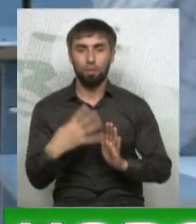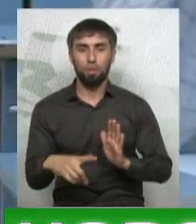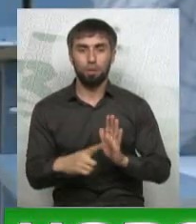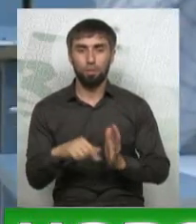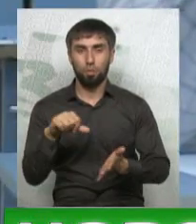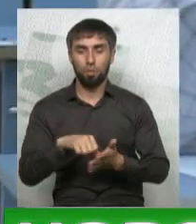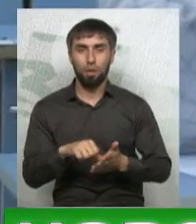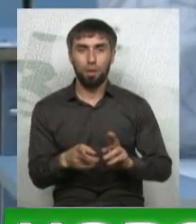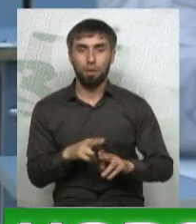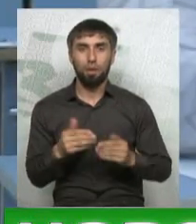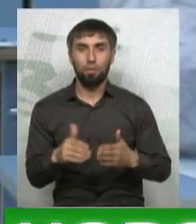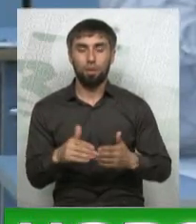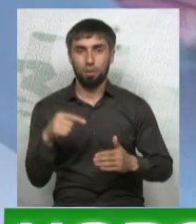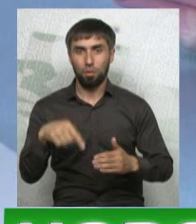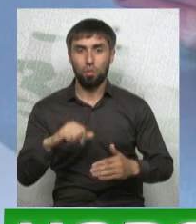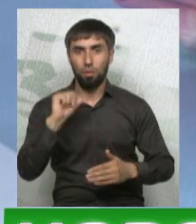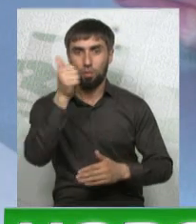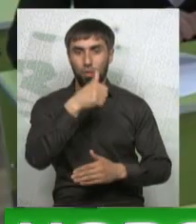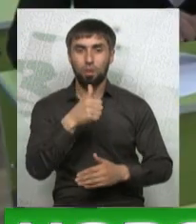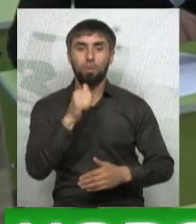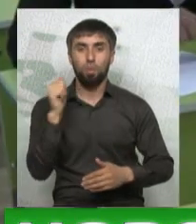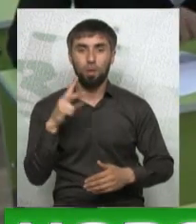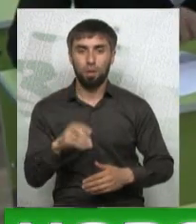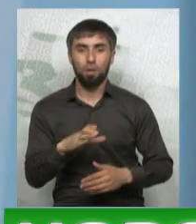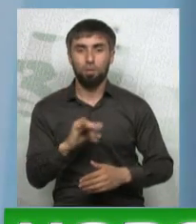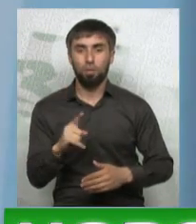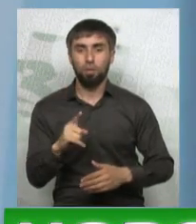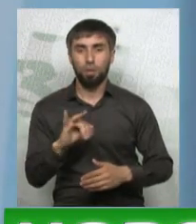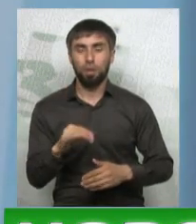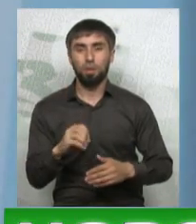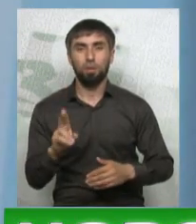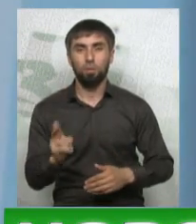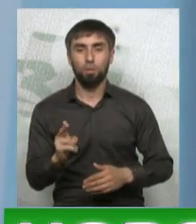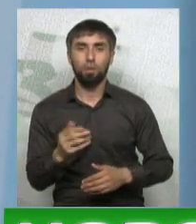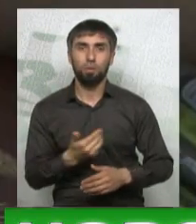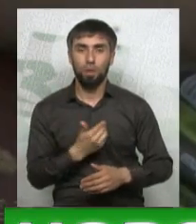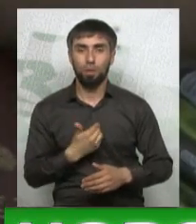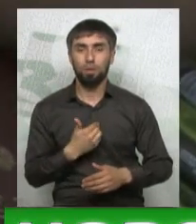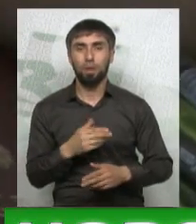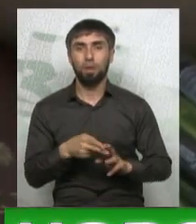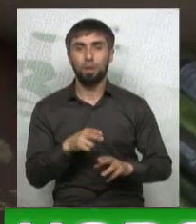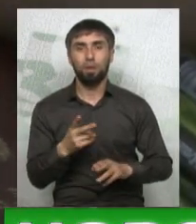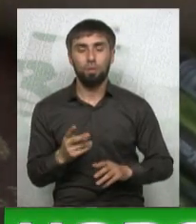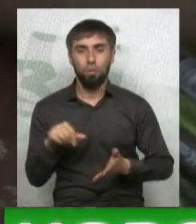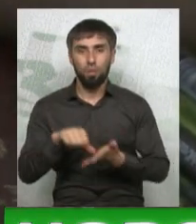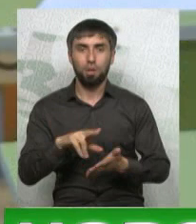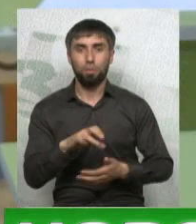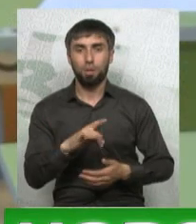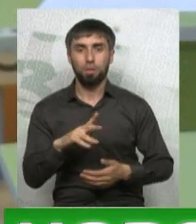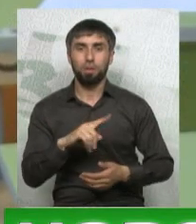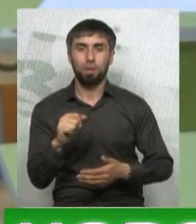2847 участников. Это выпускники текущего года, прошлых лет, СУЗов и те, кто захотел пересдать по тем или иным